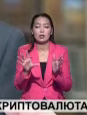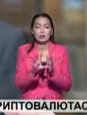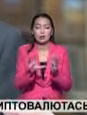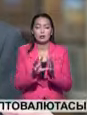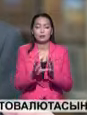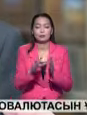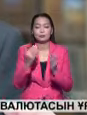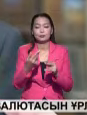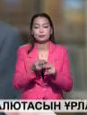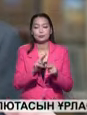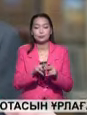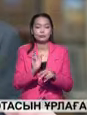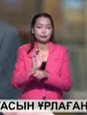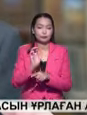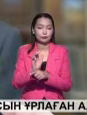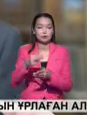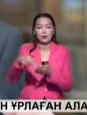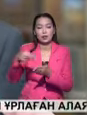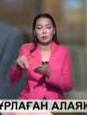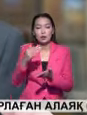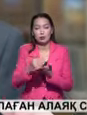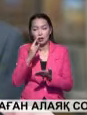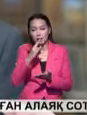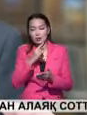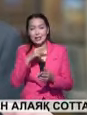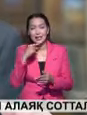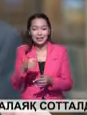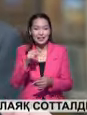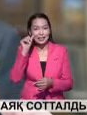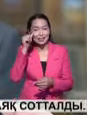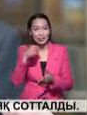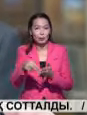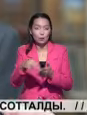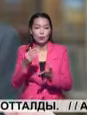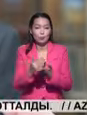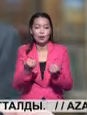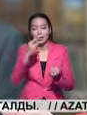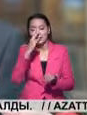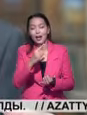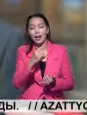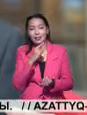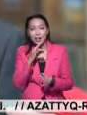энергиясын Ресейден және Қырғызстаннан сатып аламыз. Сондықтан да қазір Қазақстанда электр